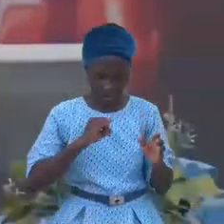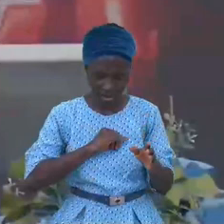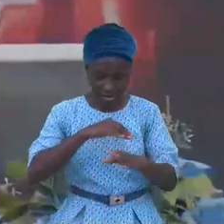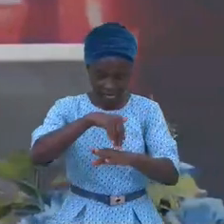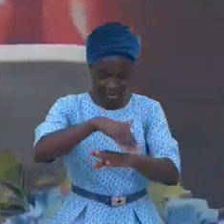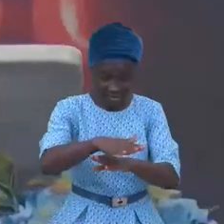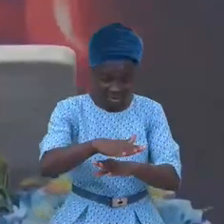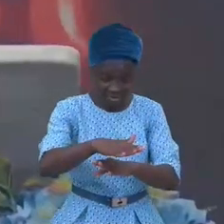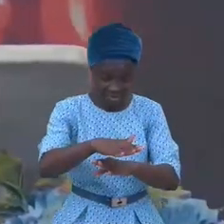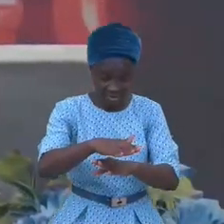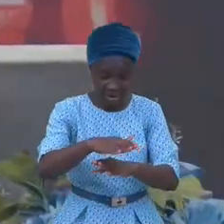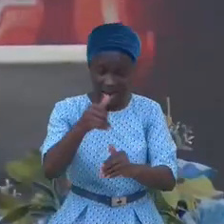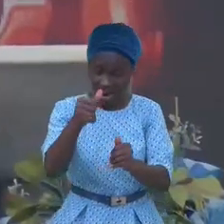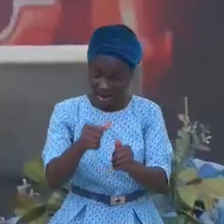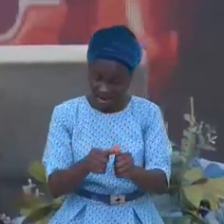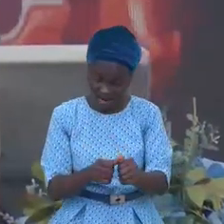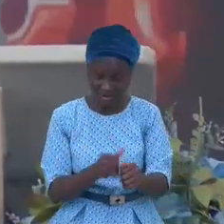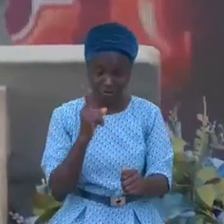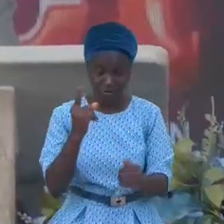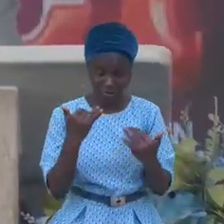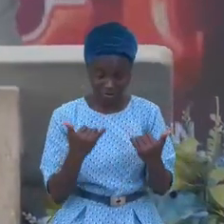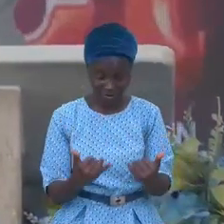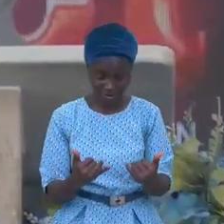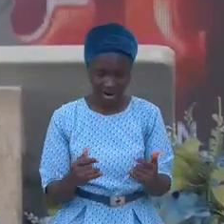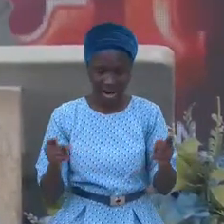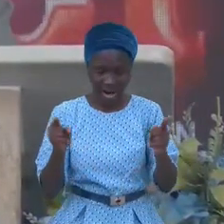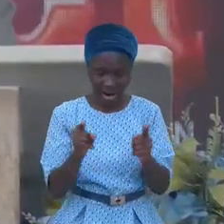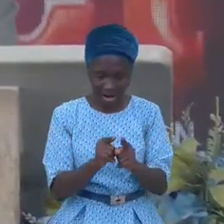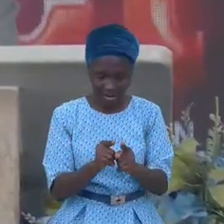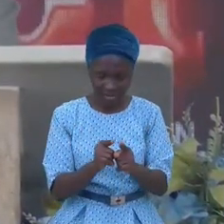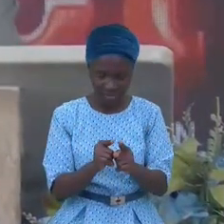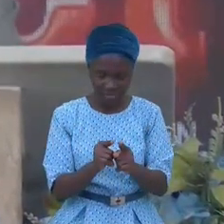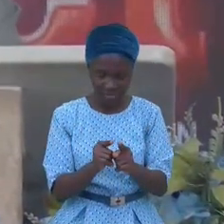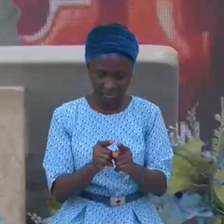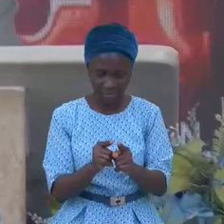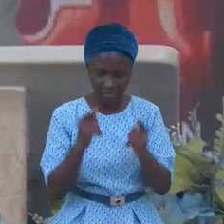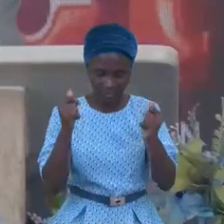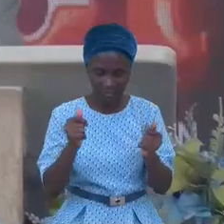j'envoie chacun comme équipé, transformé,